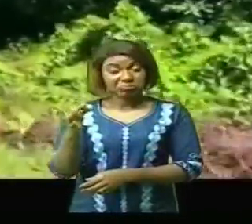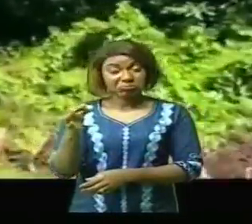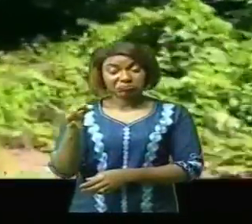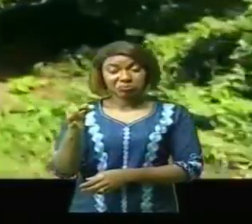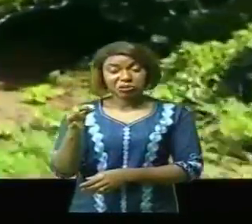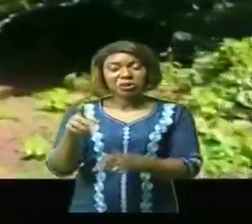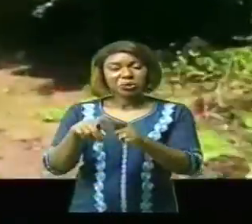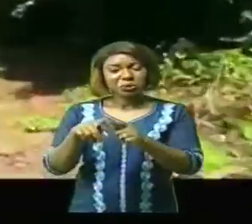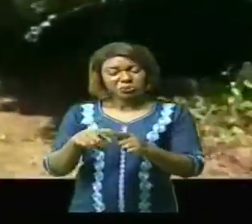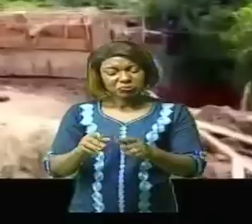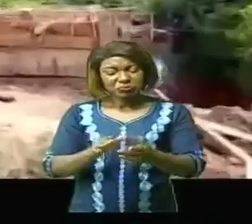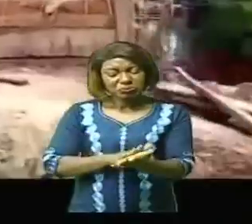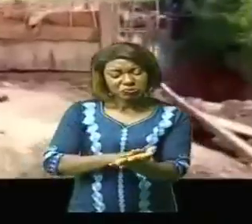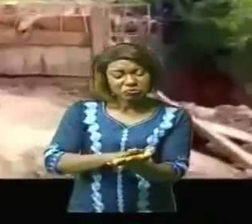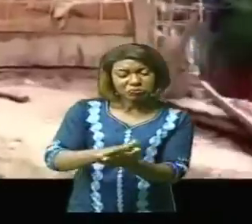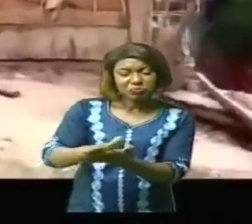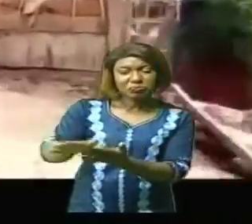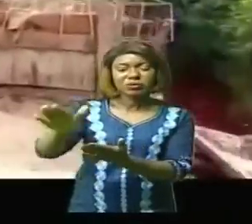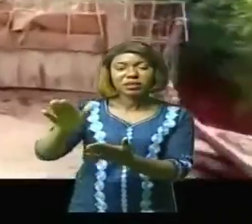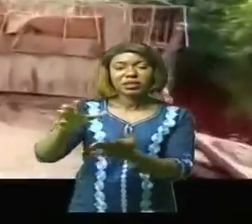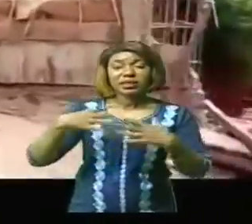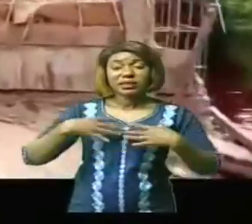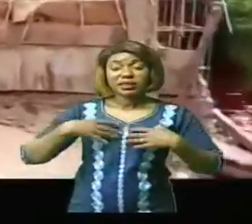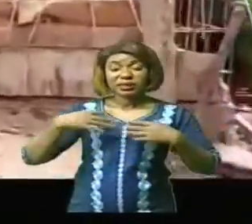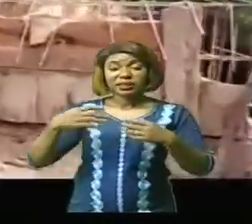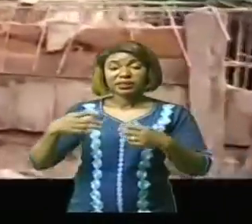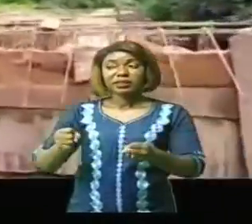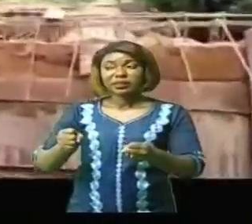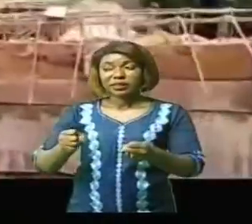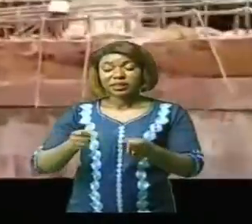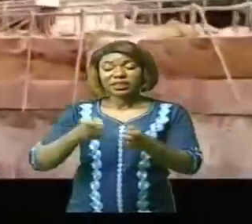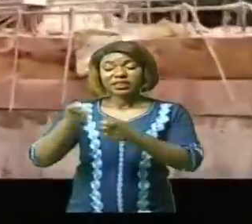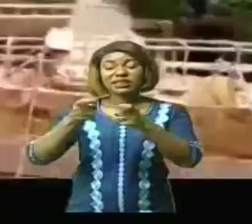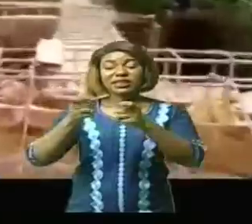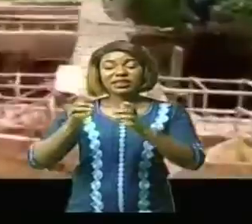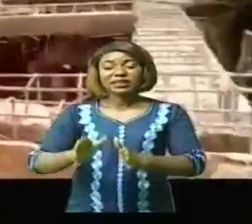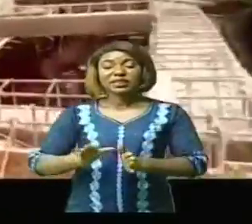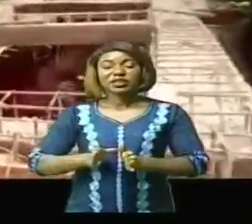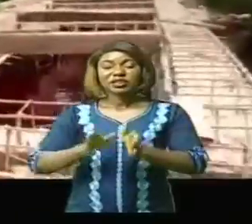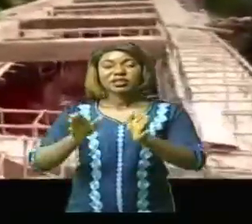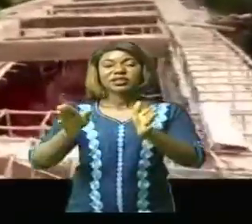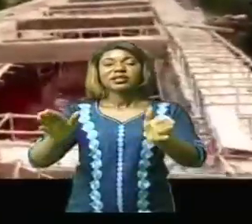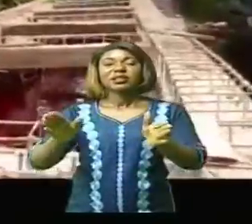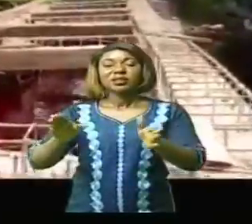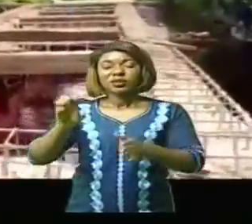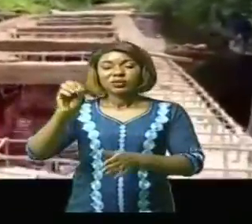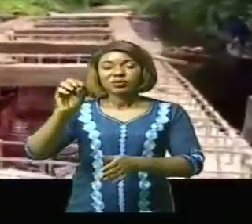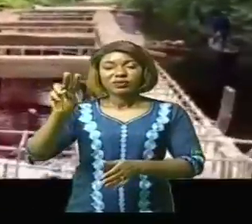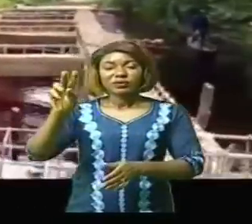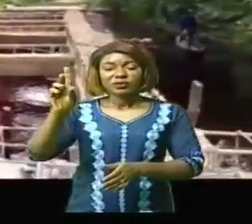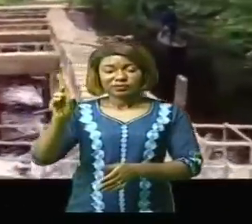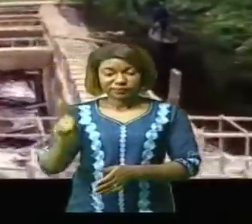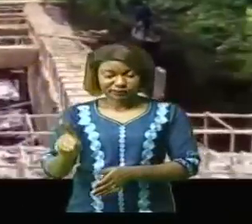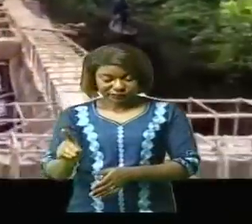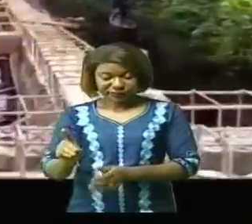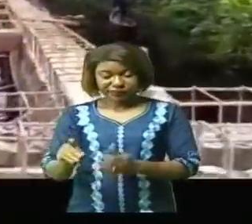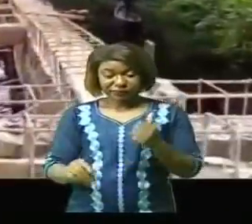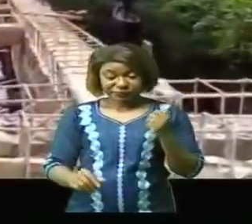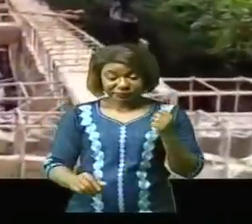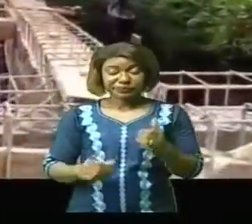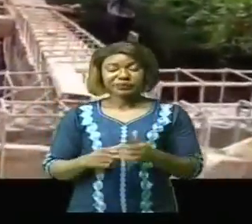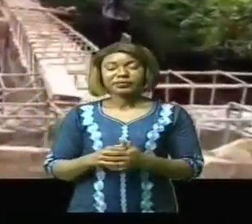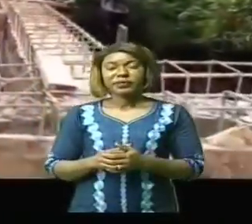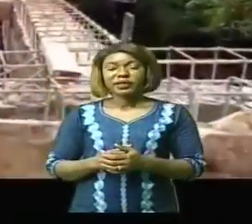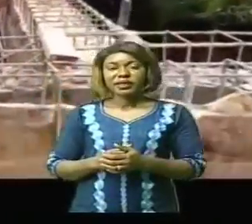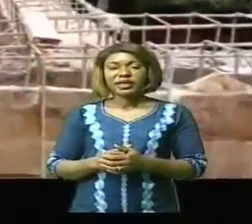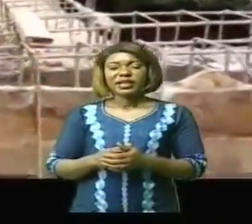ou intervention. Et grâce au management du directeur général de l'office des routes, l'ingénieur Herman Mutima Sakrini,